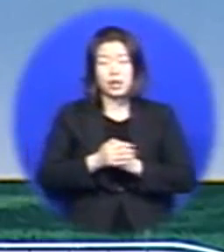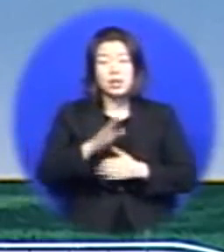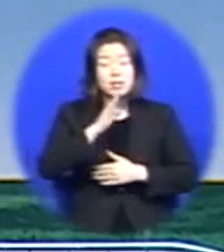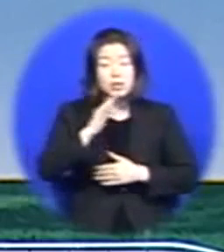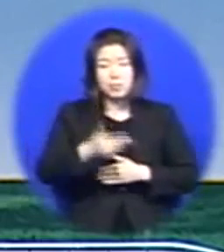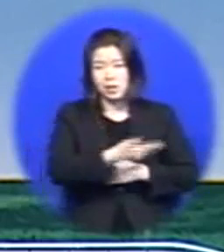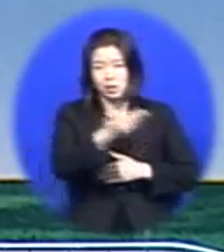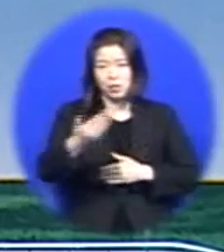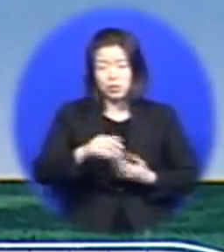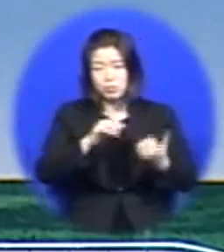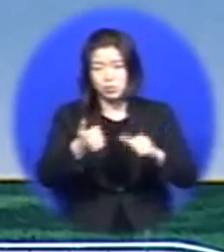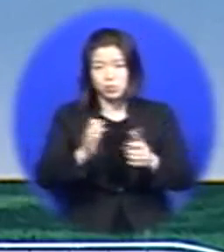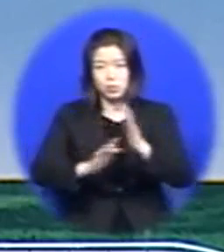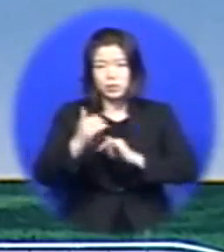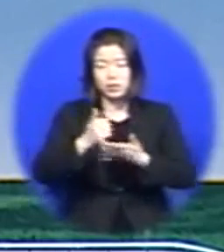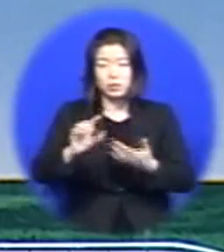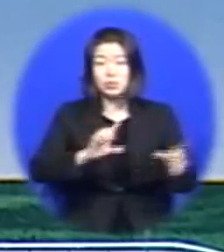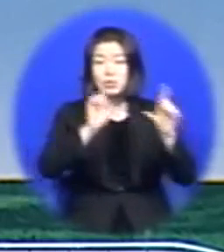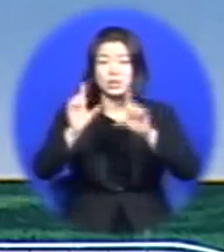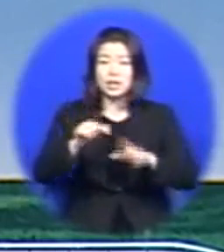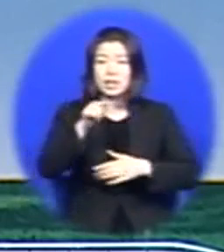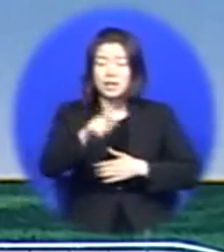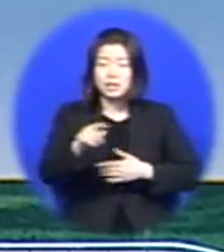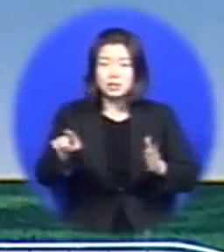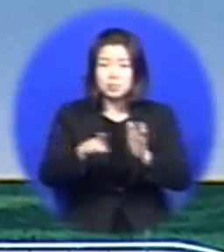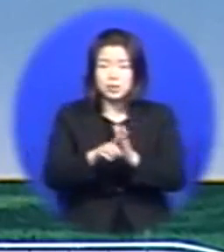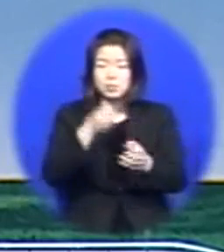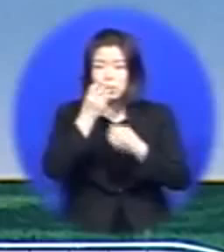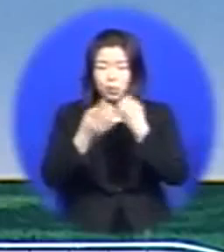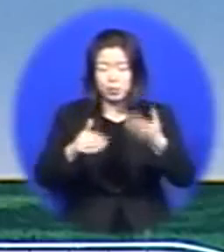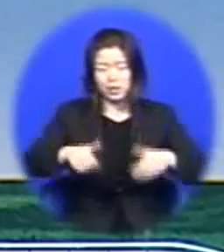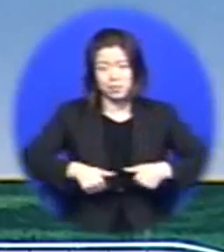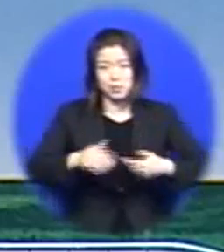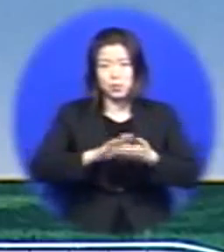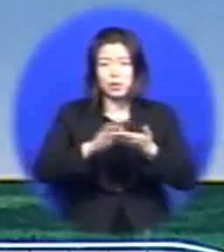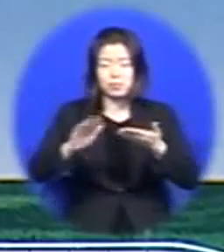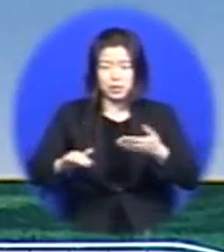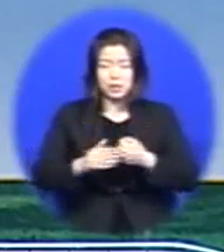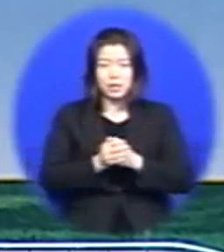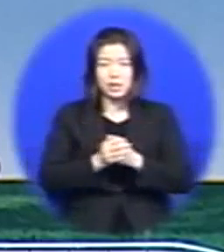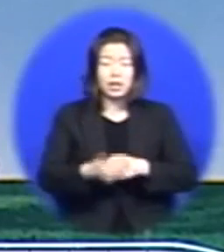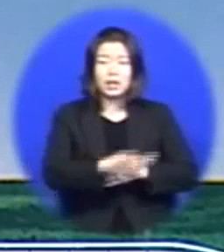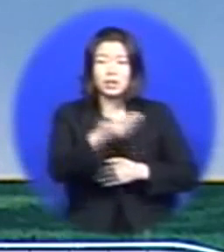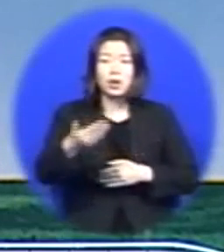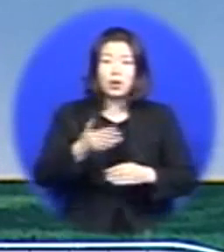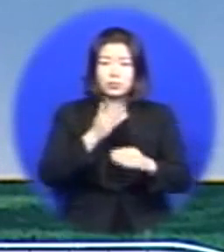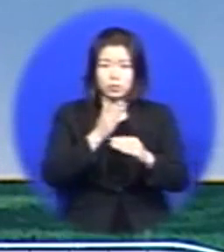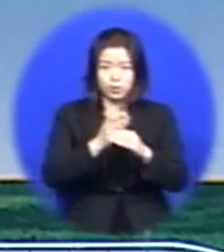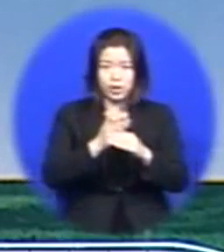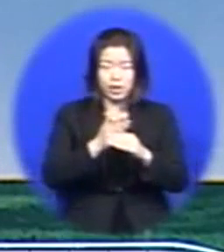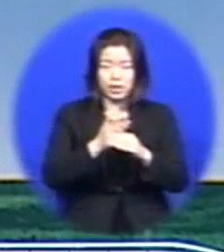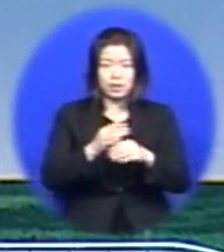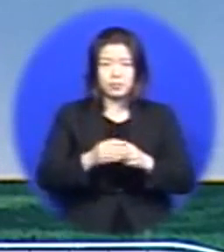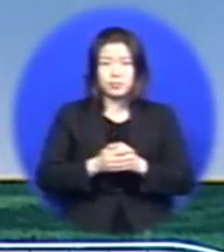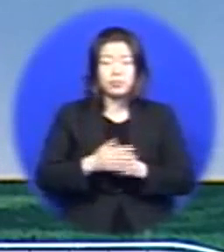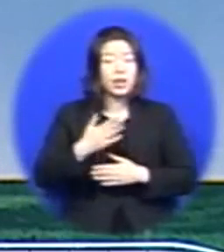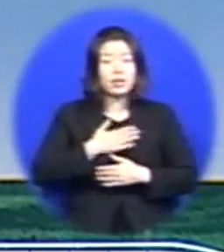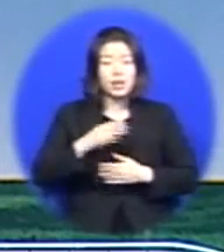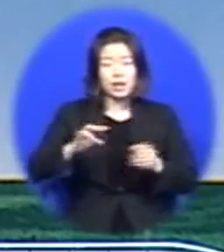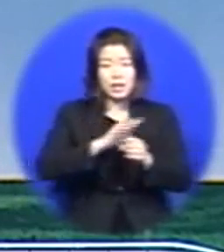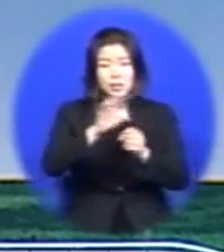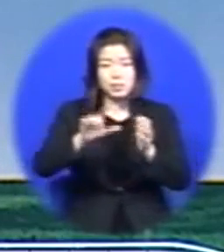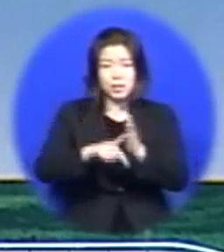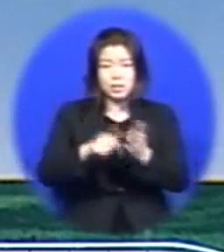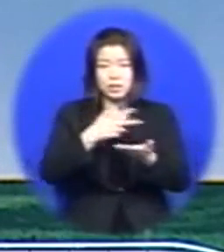정말 여러분은 죽고 예수로 산다는 믿음의 고백이 필요합니다. 그런데 여러분 중에 내가